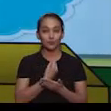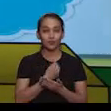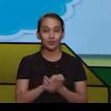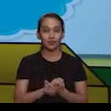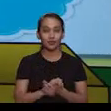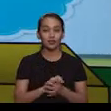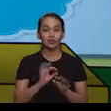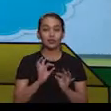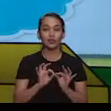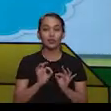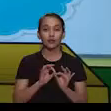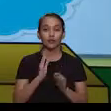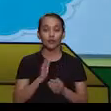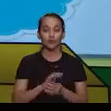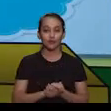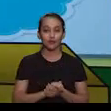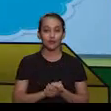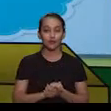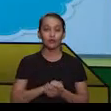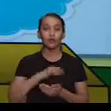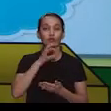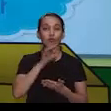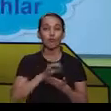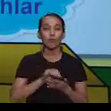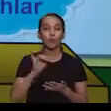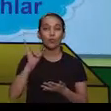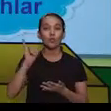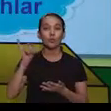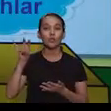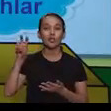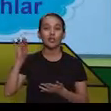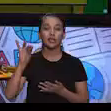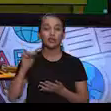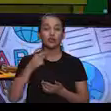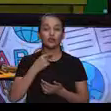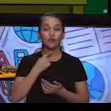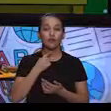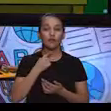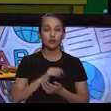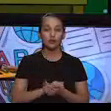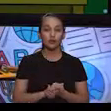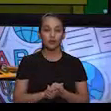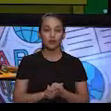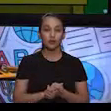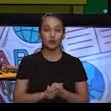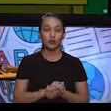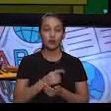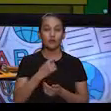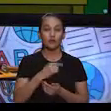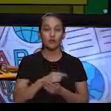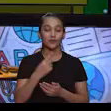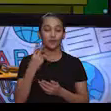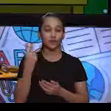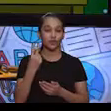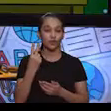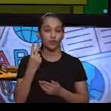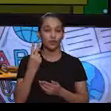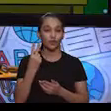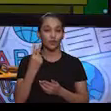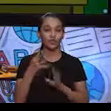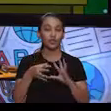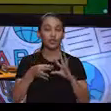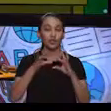ta'rifimiz unli tovushlar haqida ekan. Keyingi topshiriq. Ular ovoz va shovqinning ishtirok etishiga